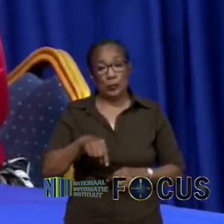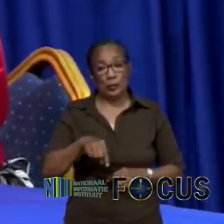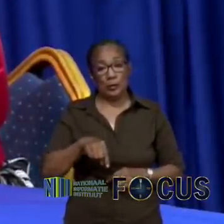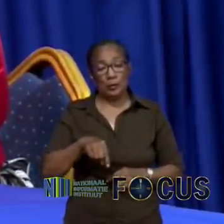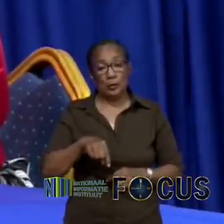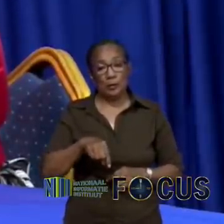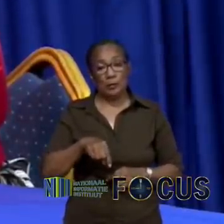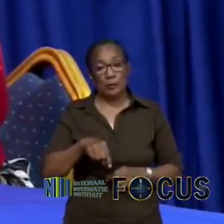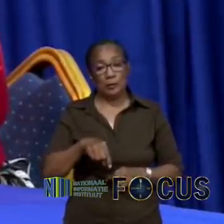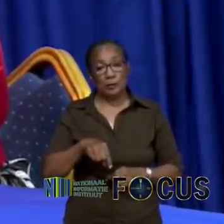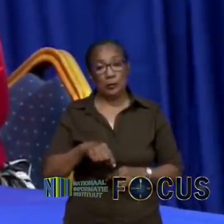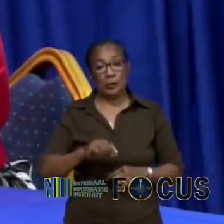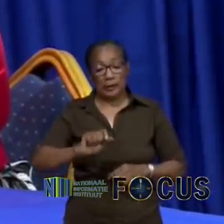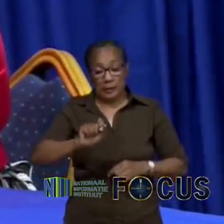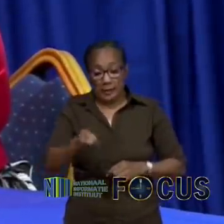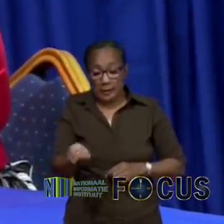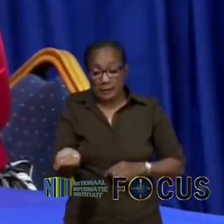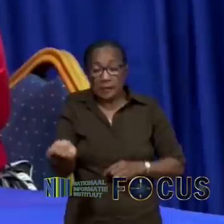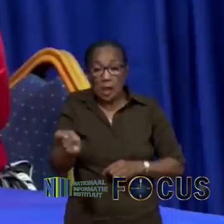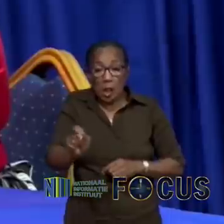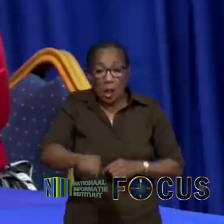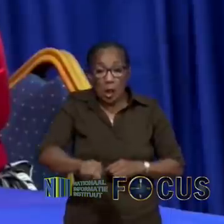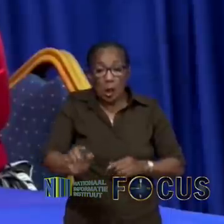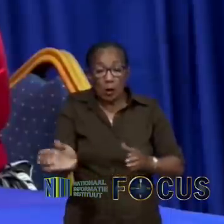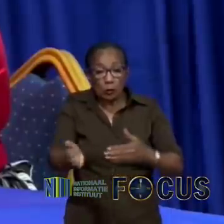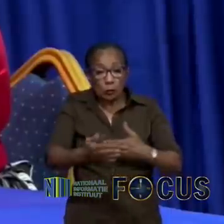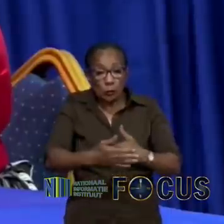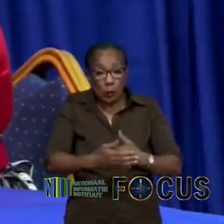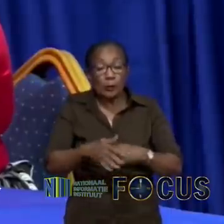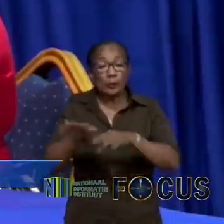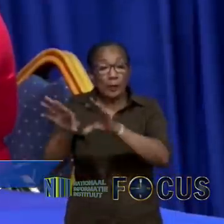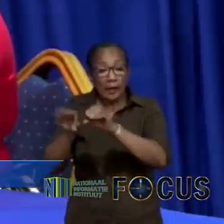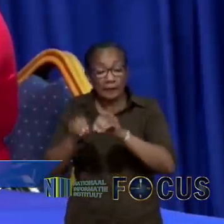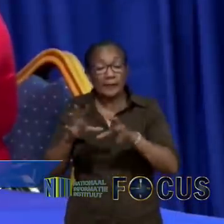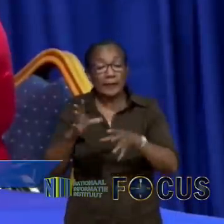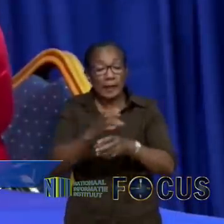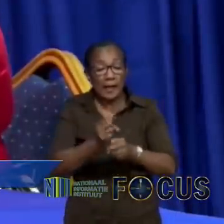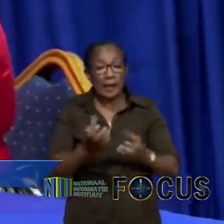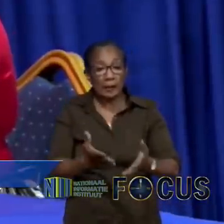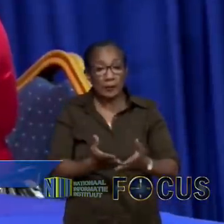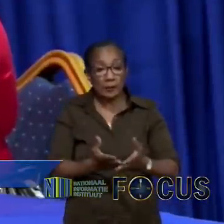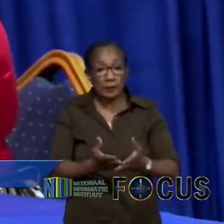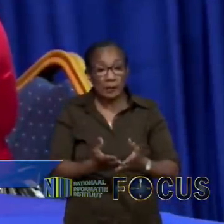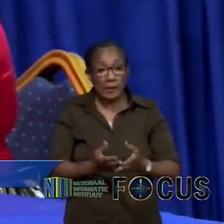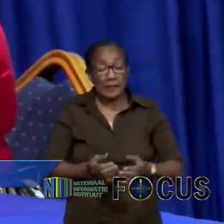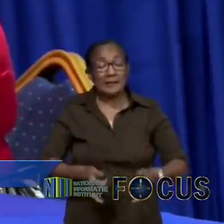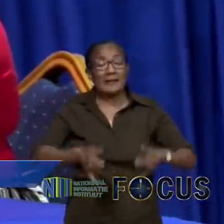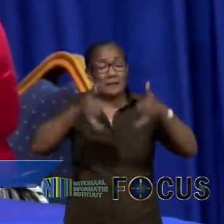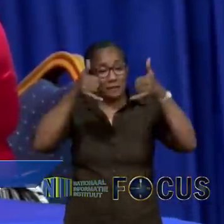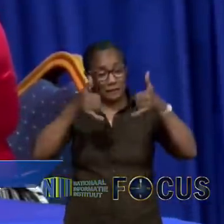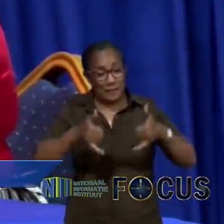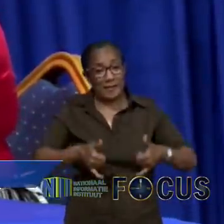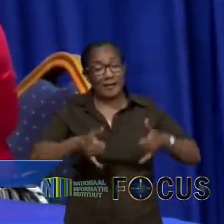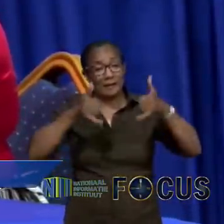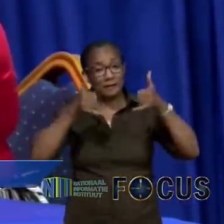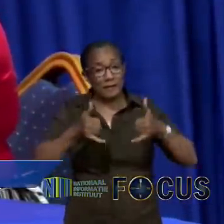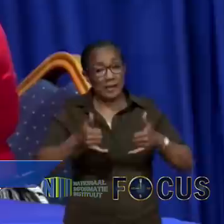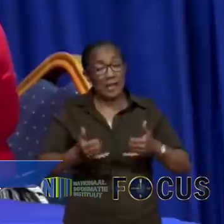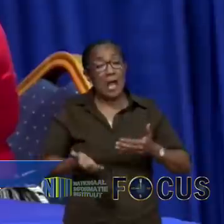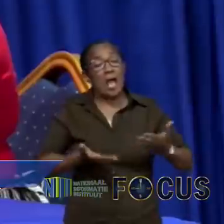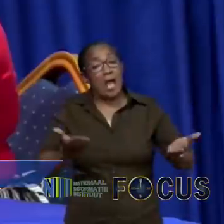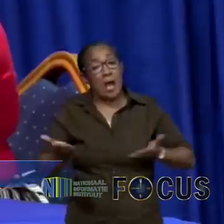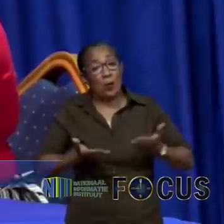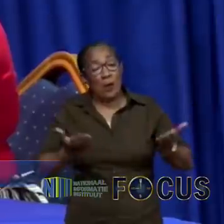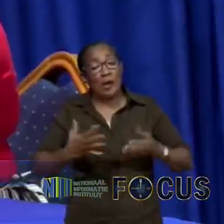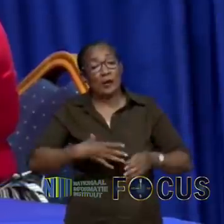door deze lockdown maatregelen helpen. Het zijn er een heleboel. En zij de